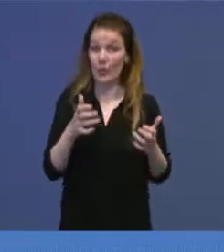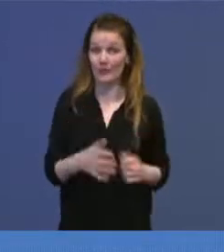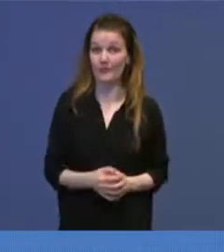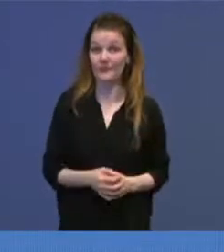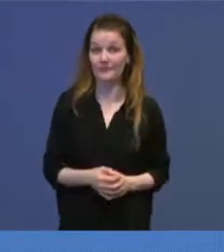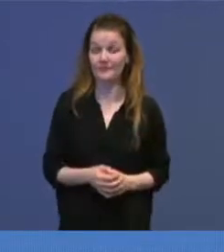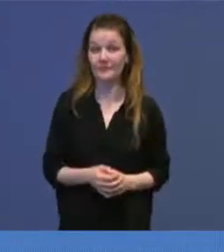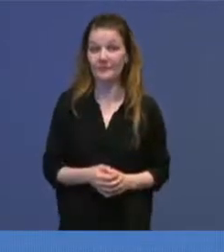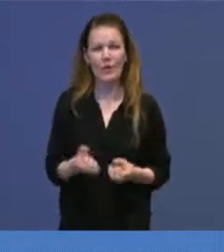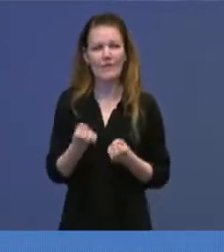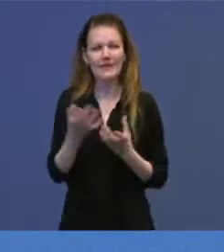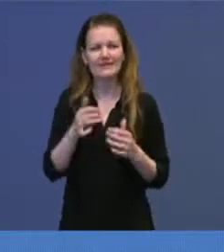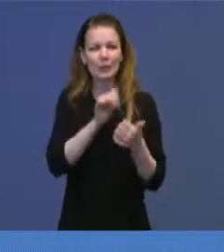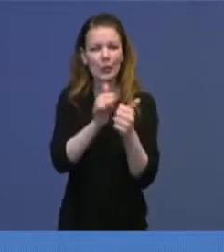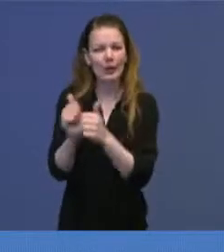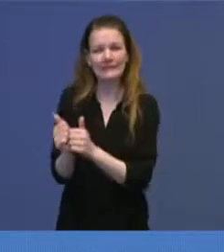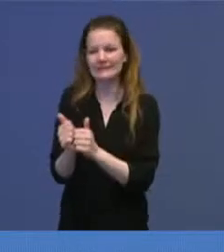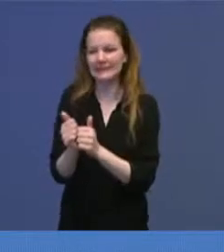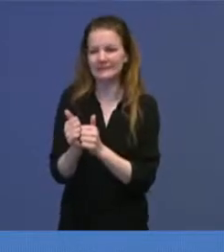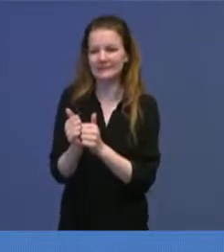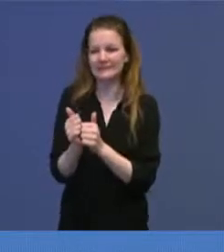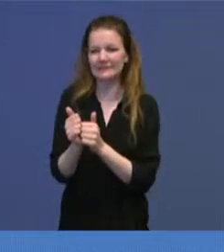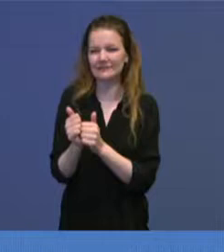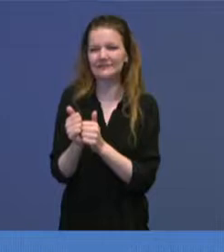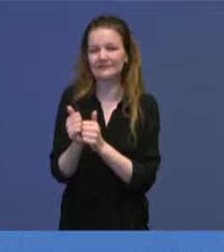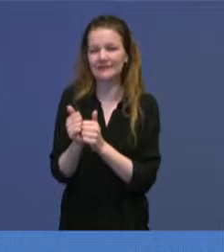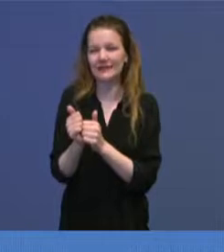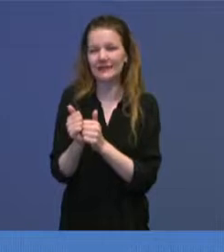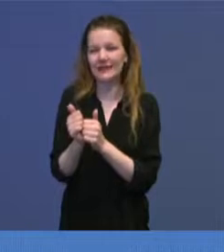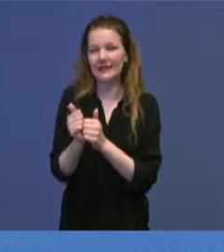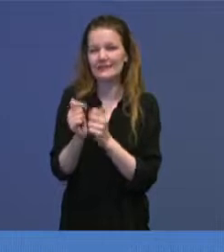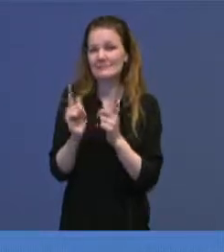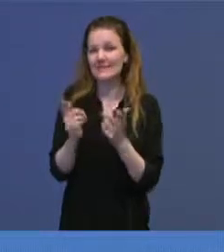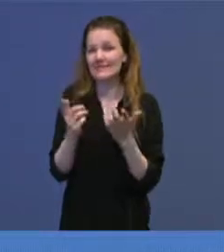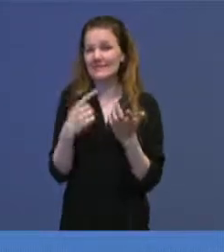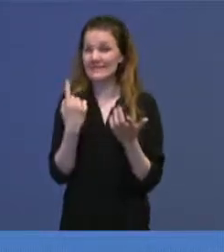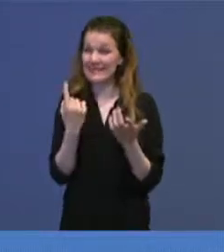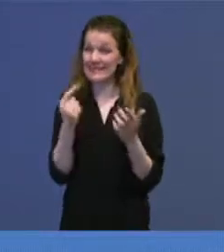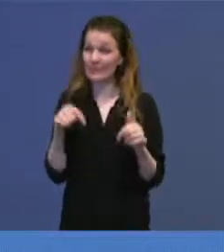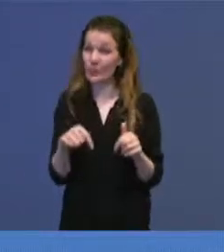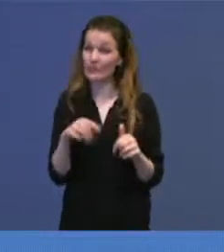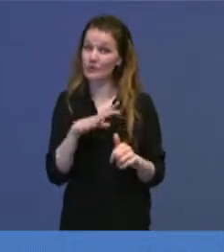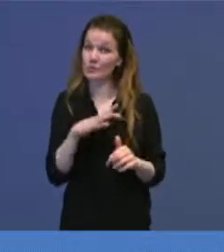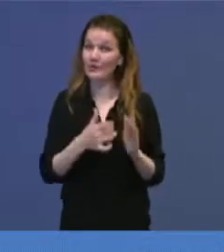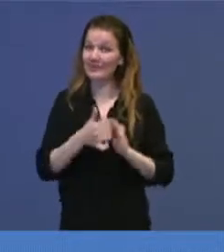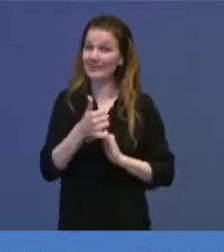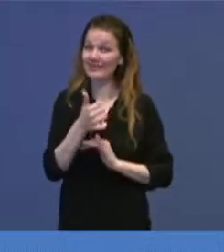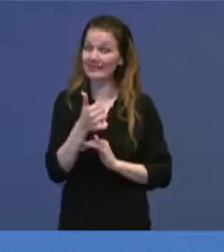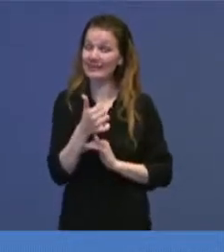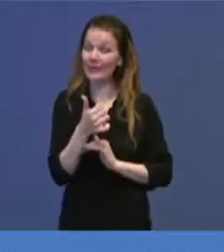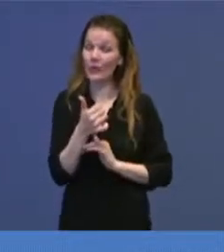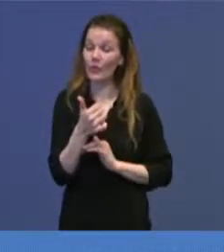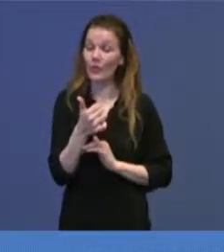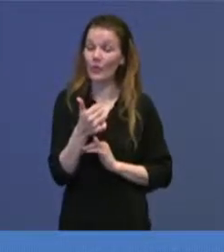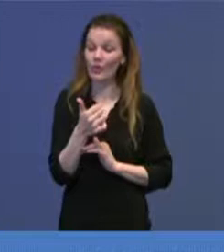det er mye konkurranse om få hoder. Det er jo for eksempel en av grunnene til at vi nå mener det er riktig